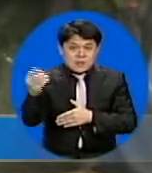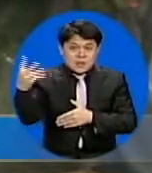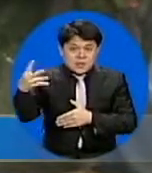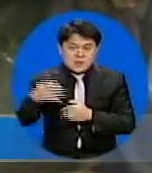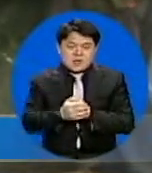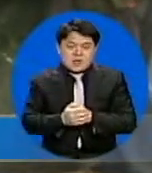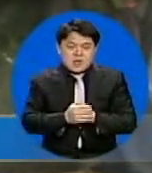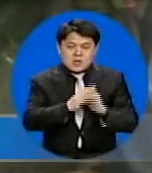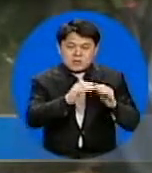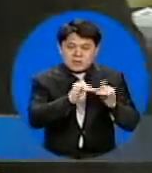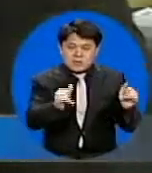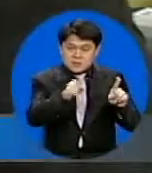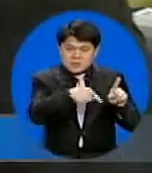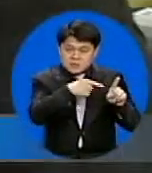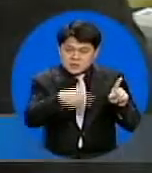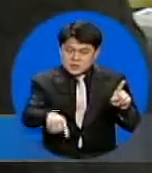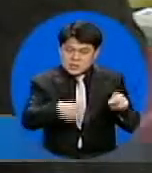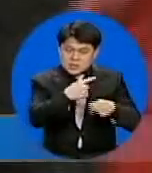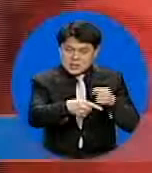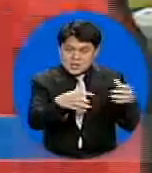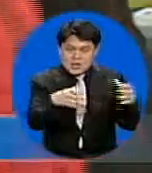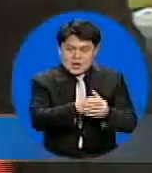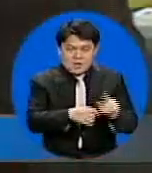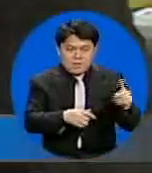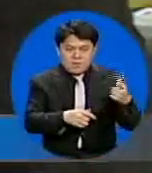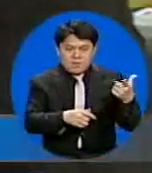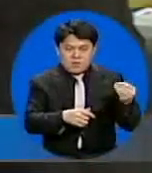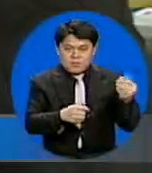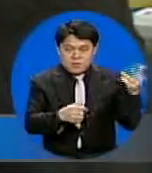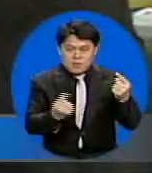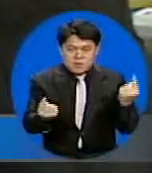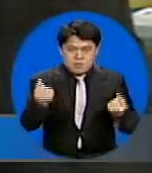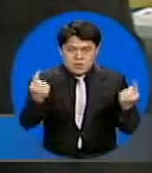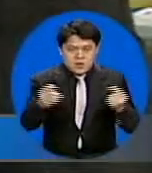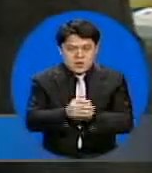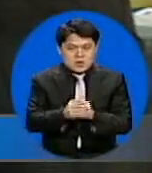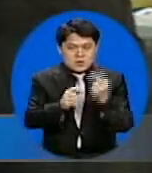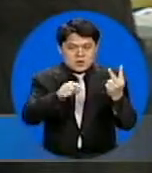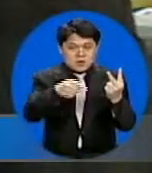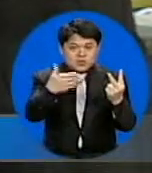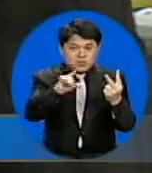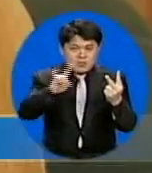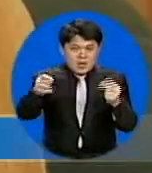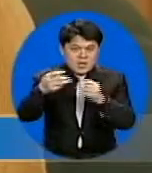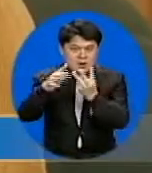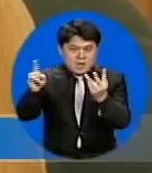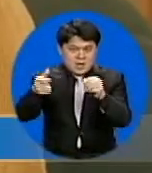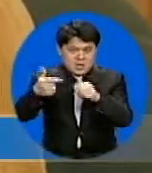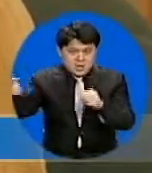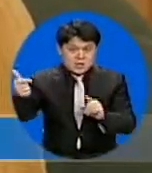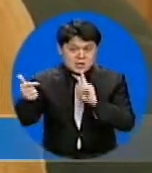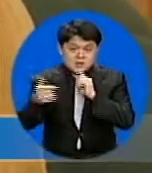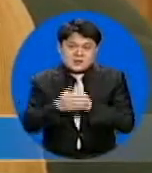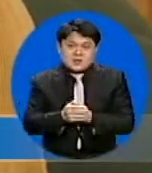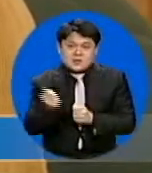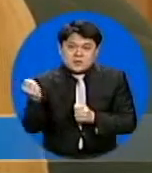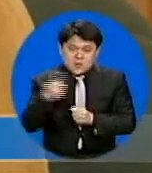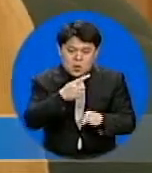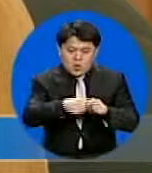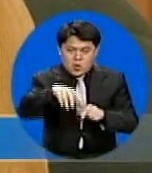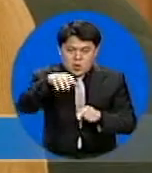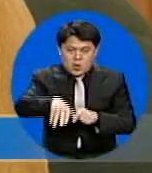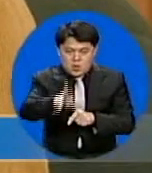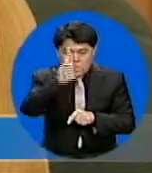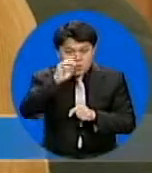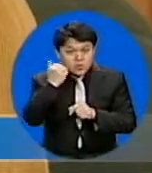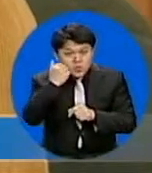원으로 국민 1인당 연간 진료비 106만 8천 원과 비교하면 2.9배 많다고 말했습니다. 한편 평가원